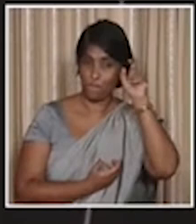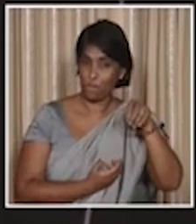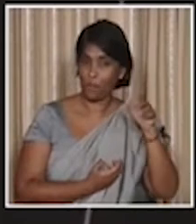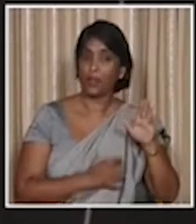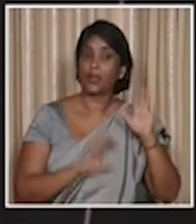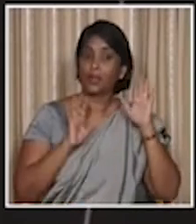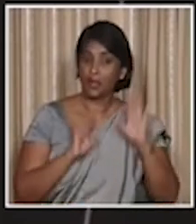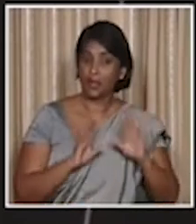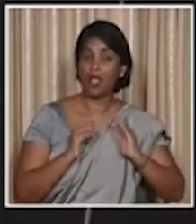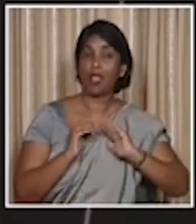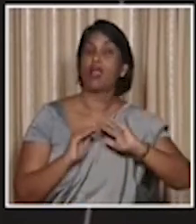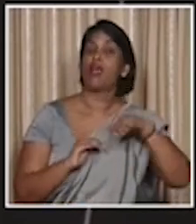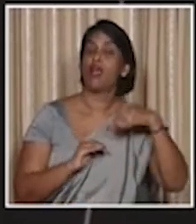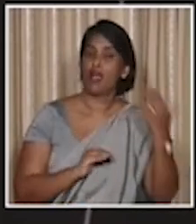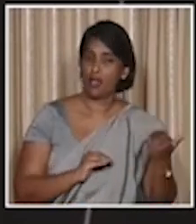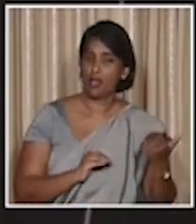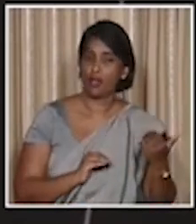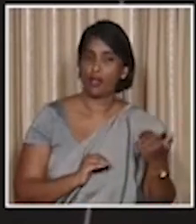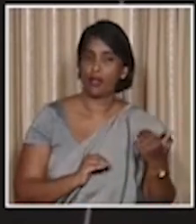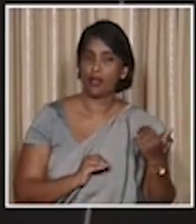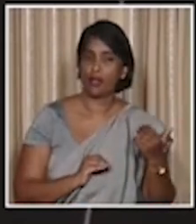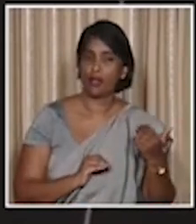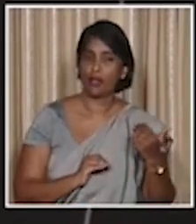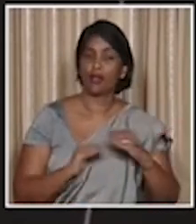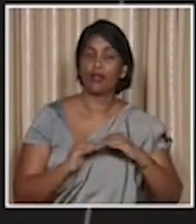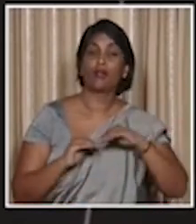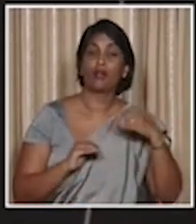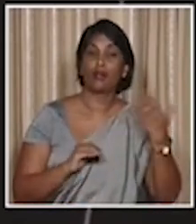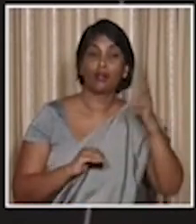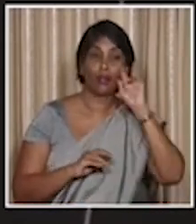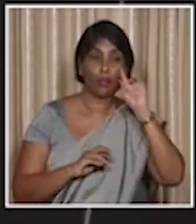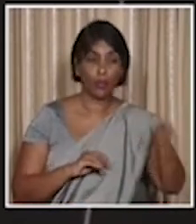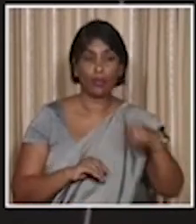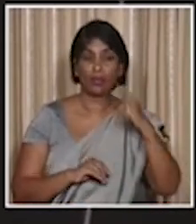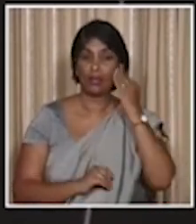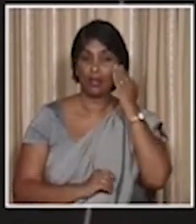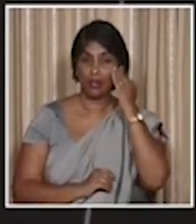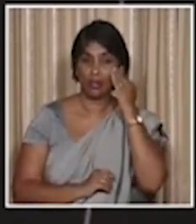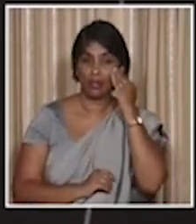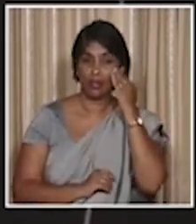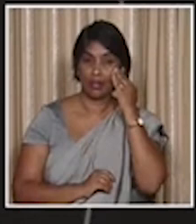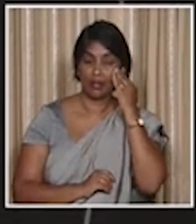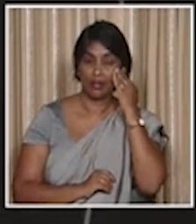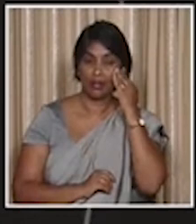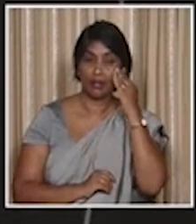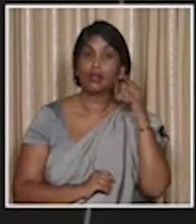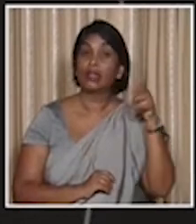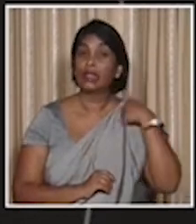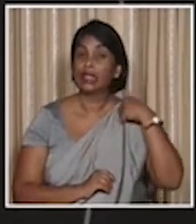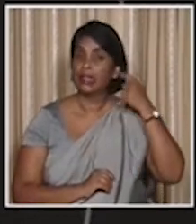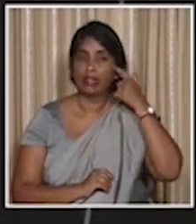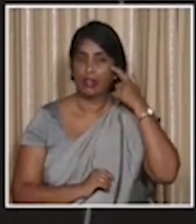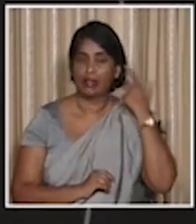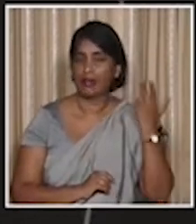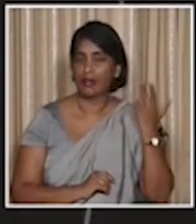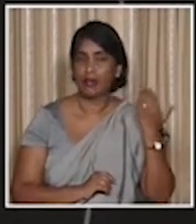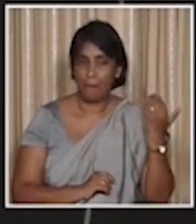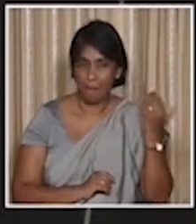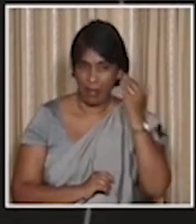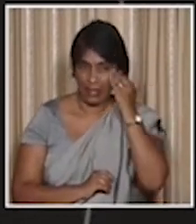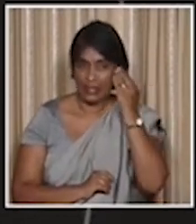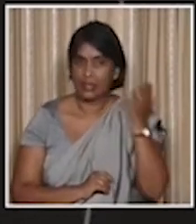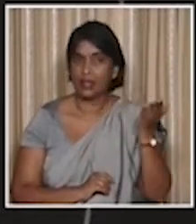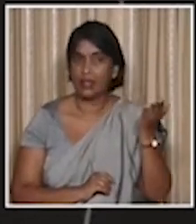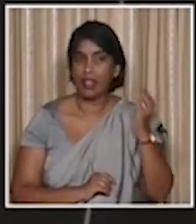පාර්ශවයේ. හැබැයි එළියට ගියාම එහා පැත්තේ දකින කාන්තාව ඒගොල්ලන්ට හිතෙන්නේ නැහැ